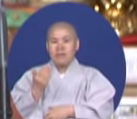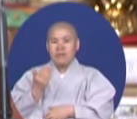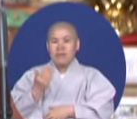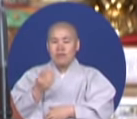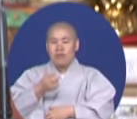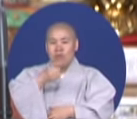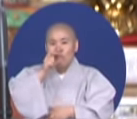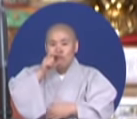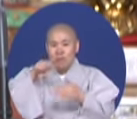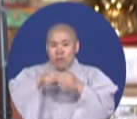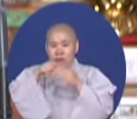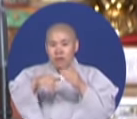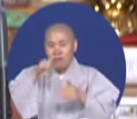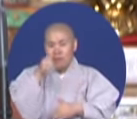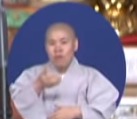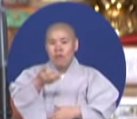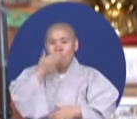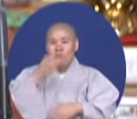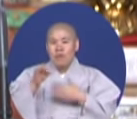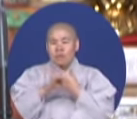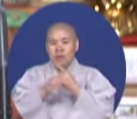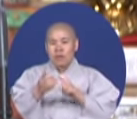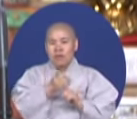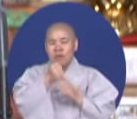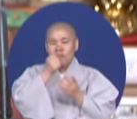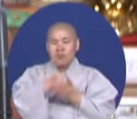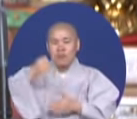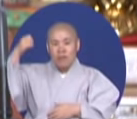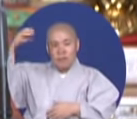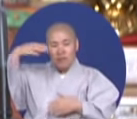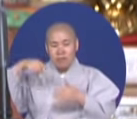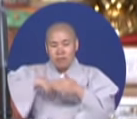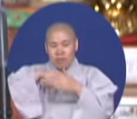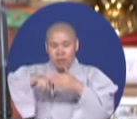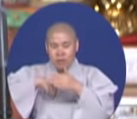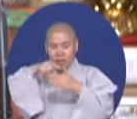그렇잖아요. 이 물에도 있고 그럼 먹으면 이 광명이 부처님 속 다 들어가는 거죠.